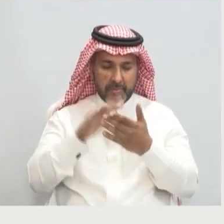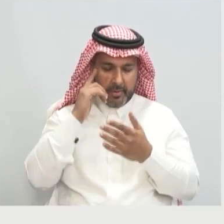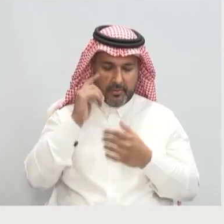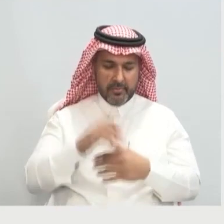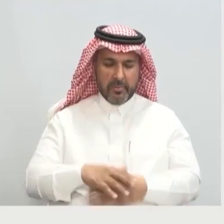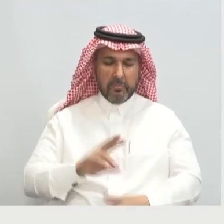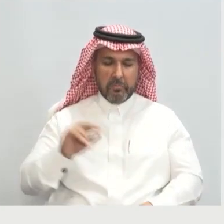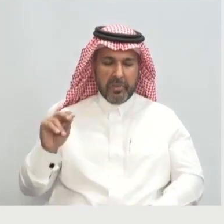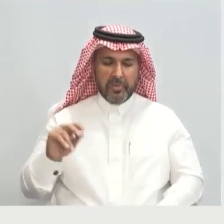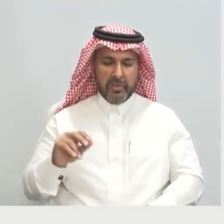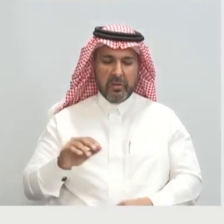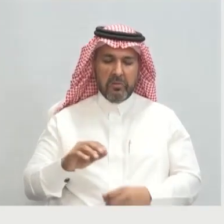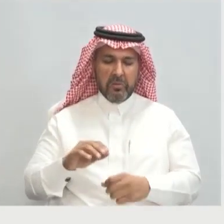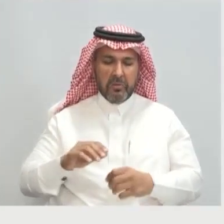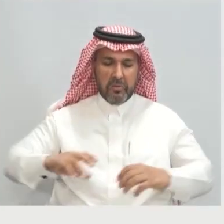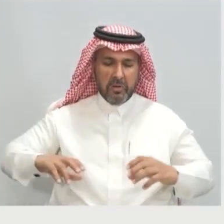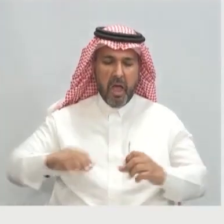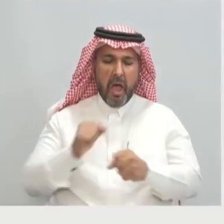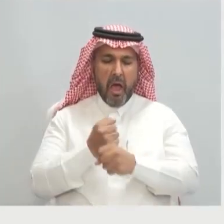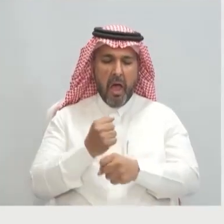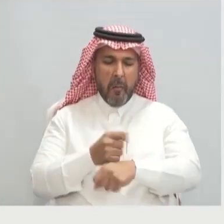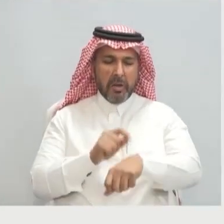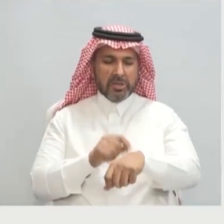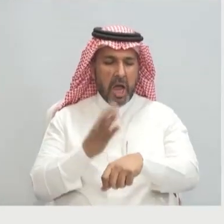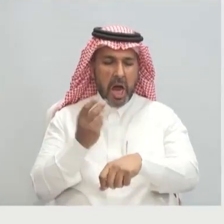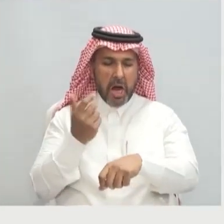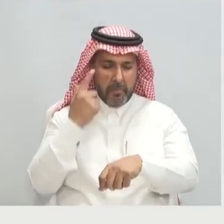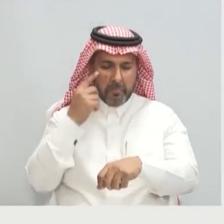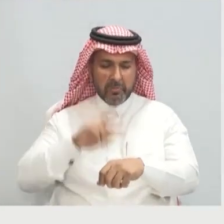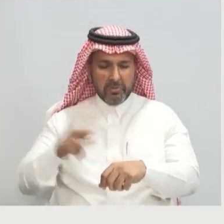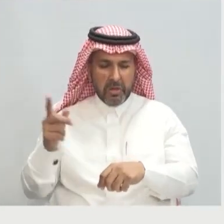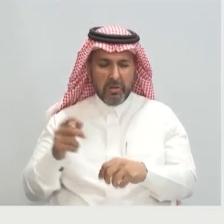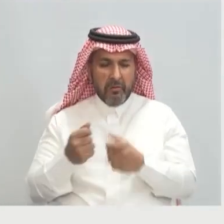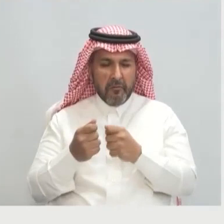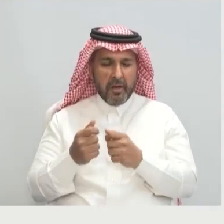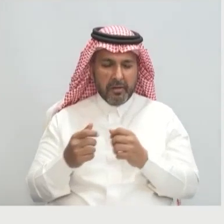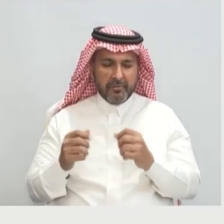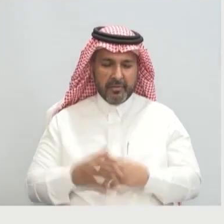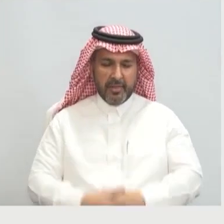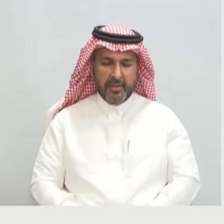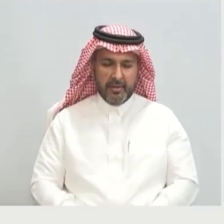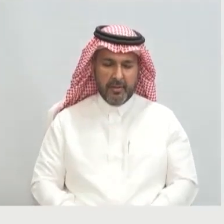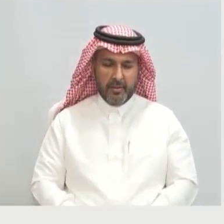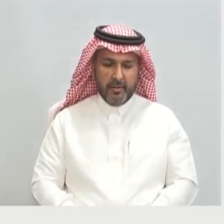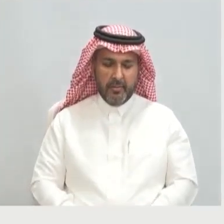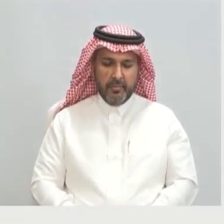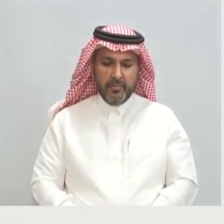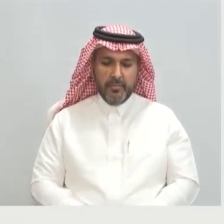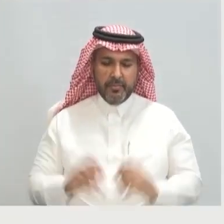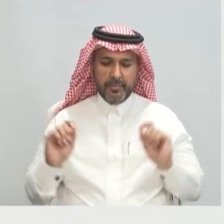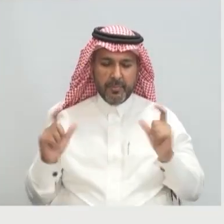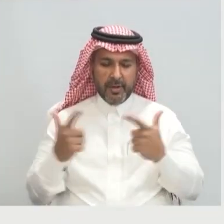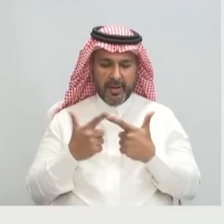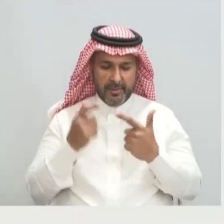تغيير مثلا العمل او او ساعات العمل او حتى الرواتب وغيره او سياسات العمل وبالتالي قد تنتشر من خلال هذا النوع